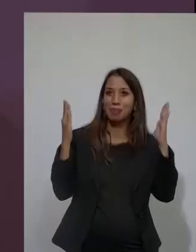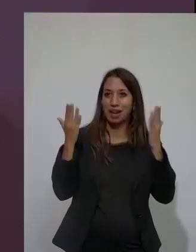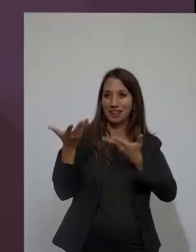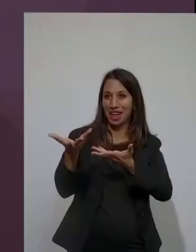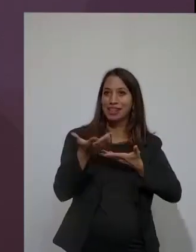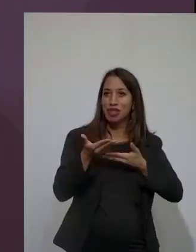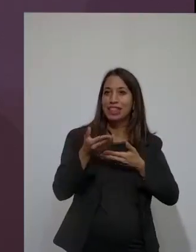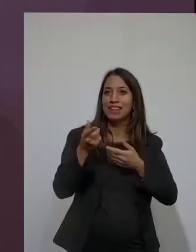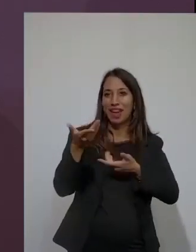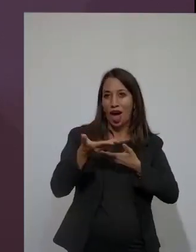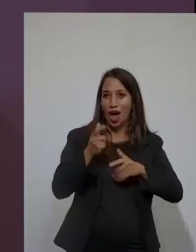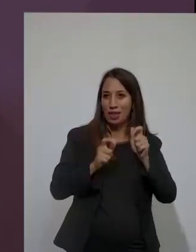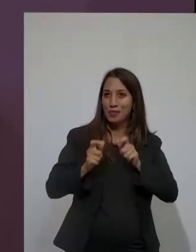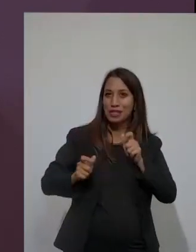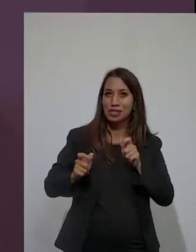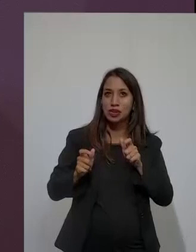l'esempio